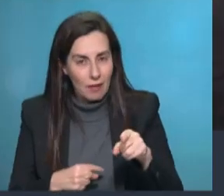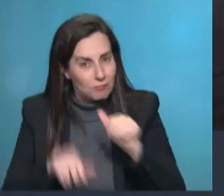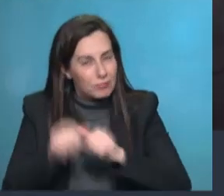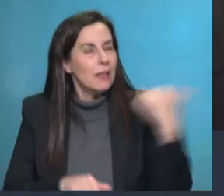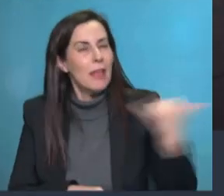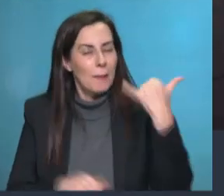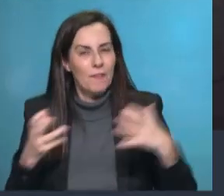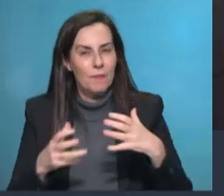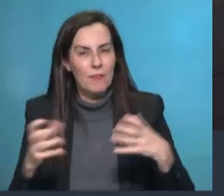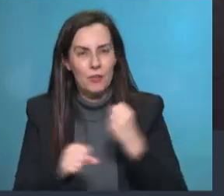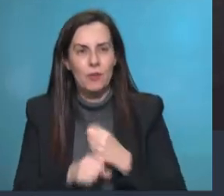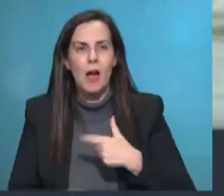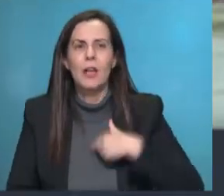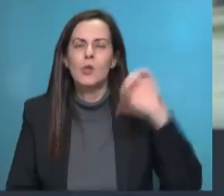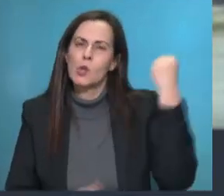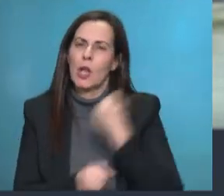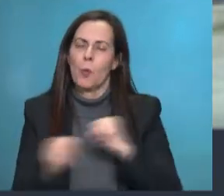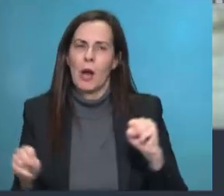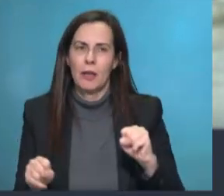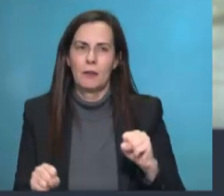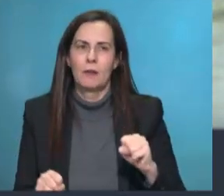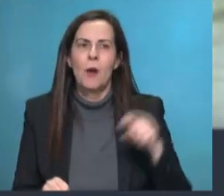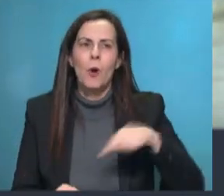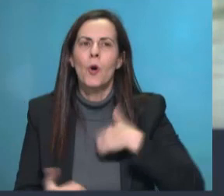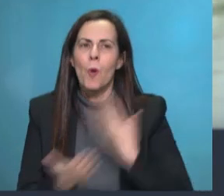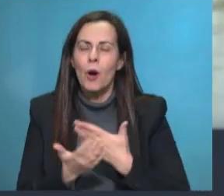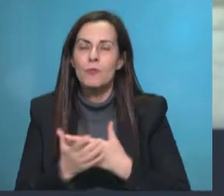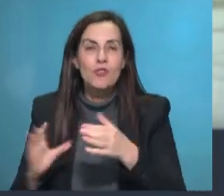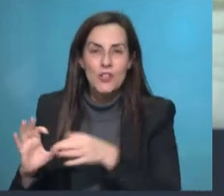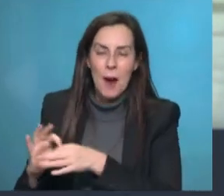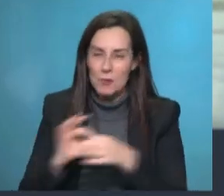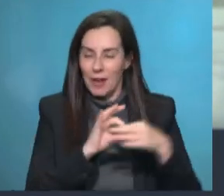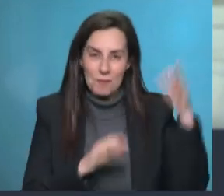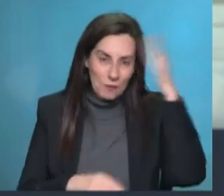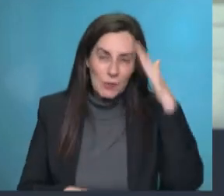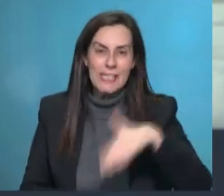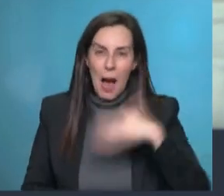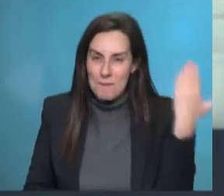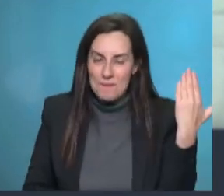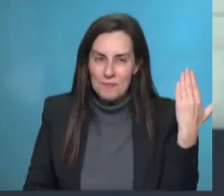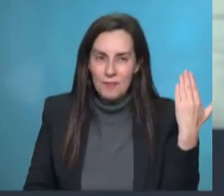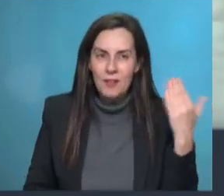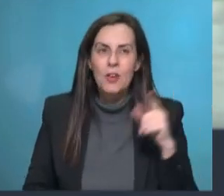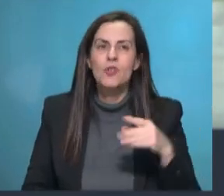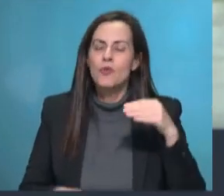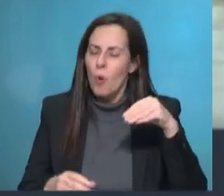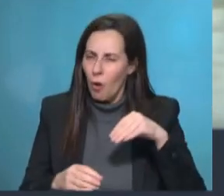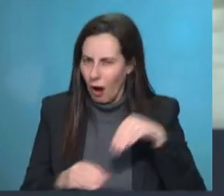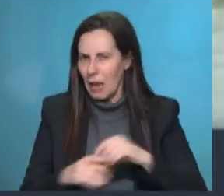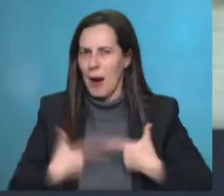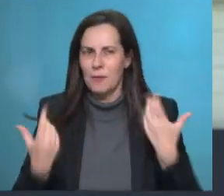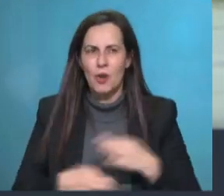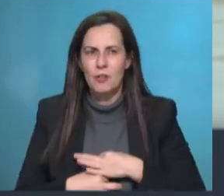המפלגה אנחנו סוציאל דמוק כאן אנחנו מוכיחים שהמשפט המפורסם שהיה חלק מחיינו